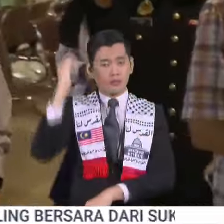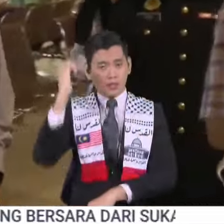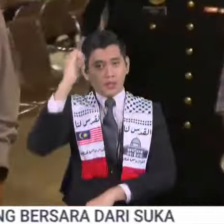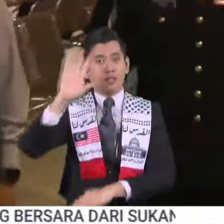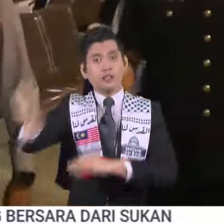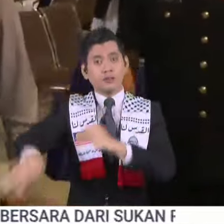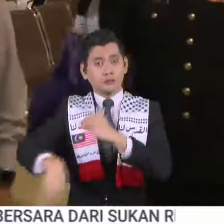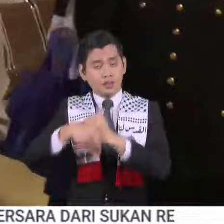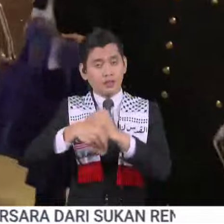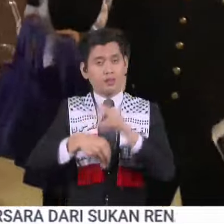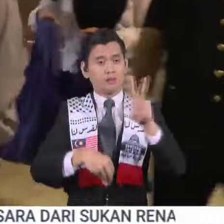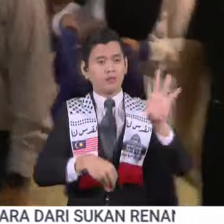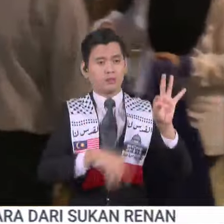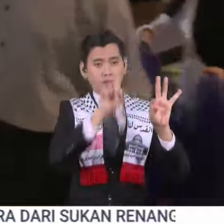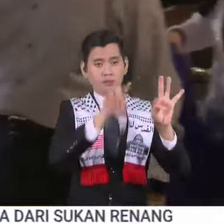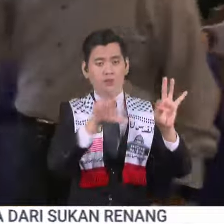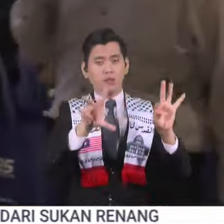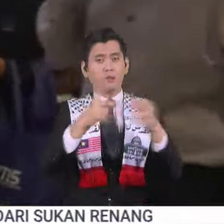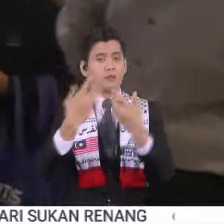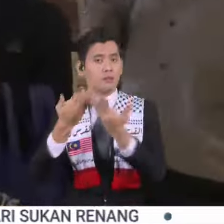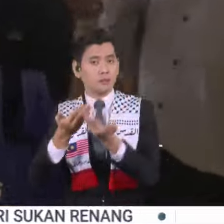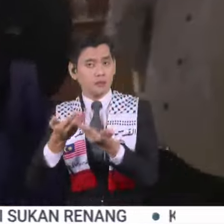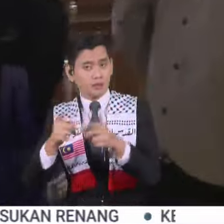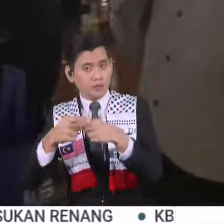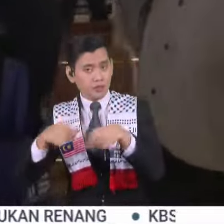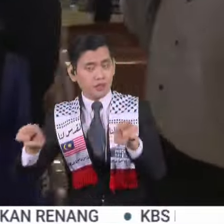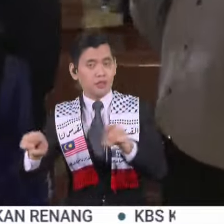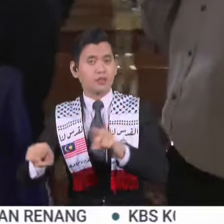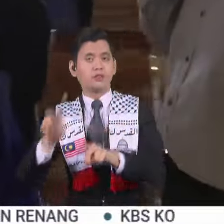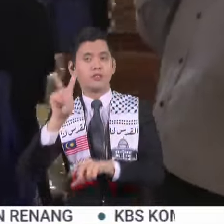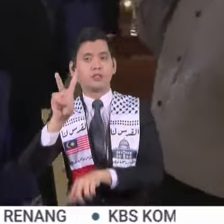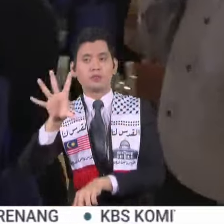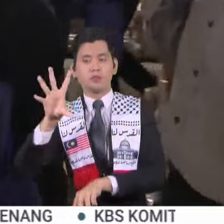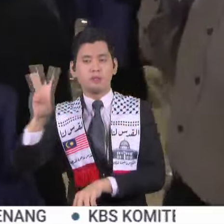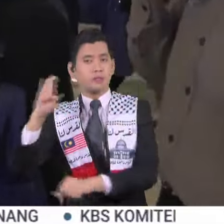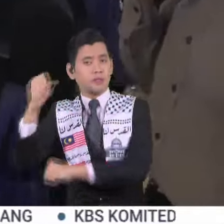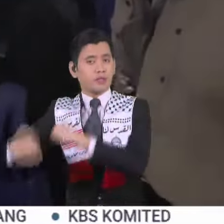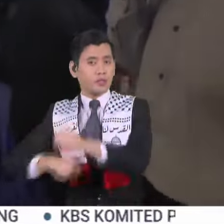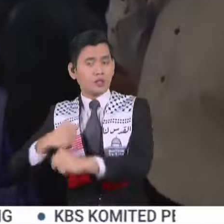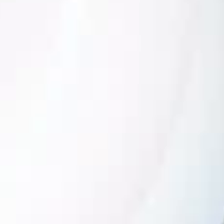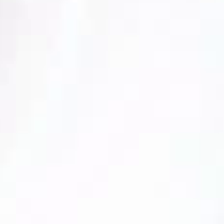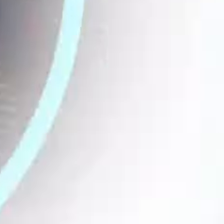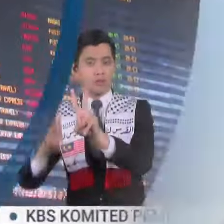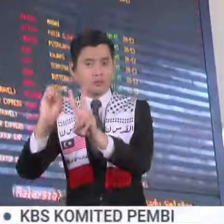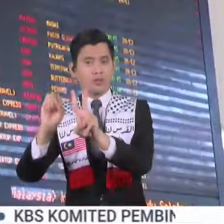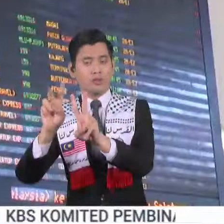Mac lepas berbanding 256 tahun lepas.